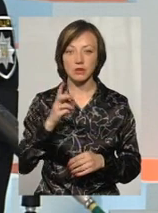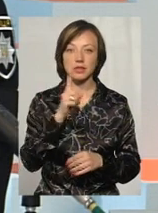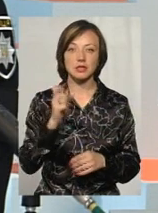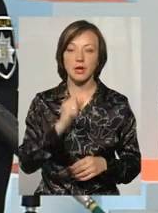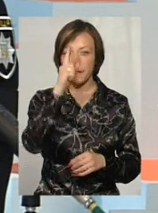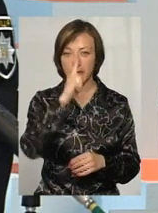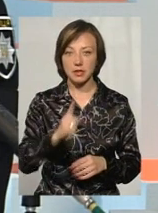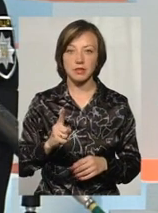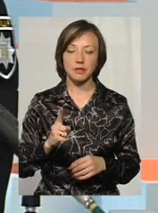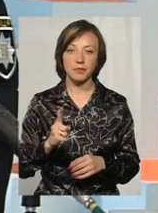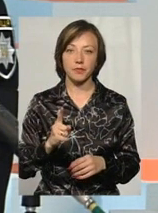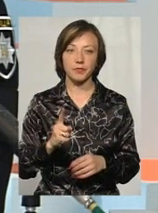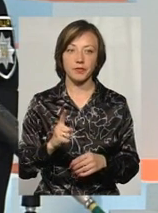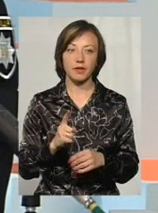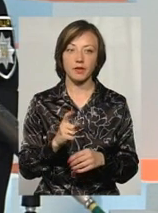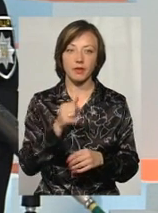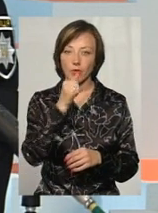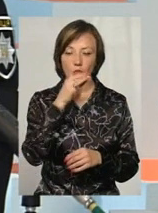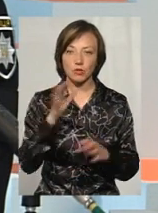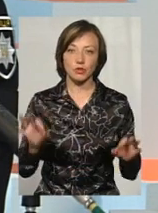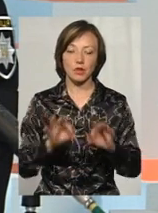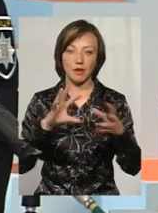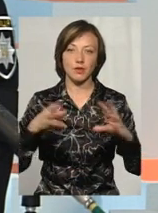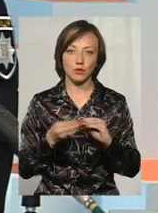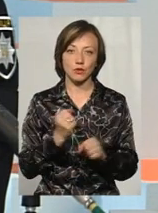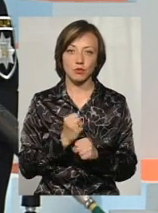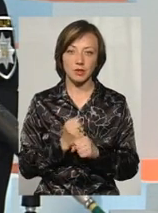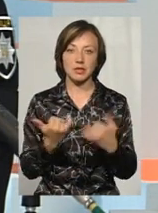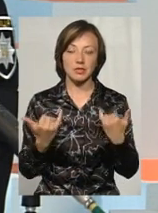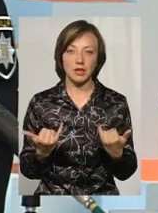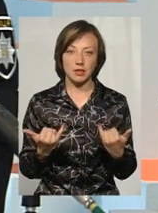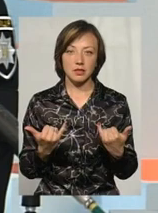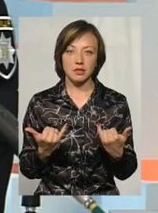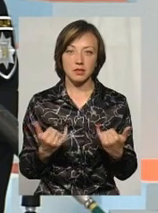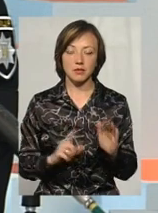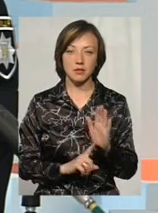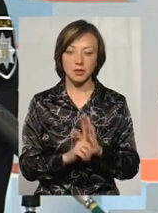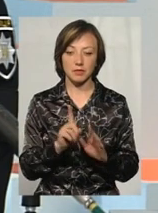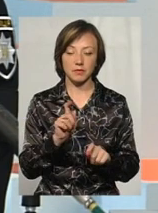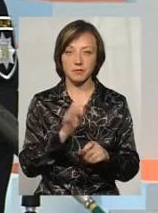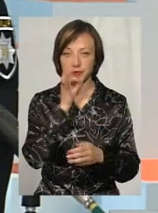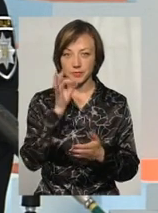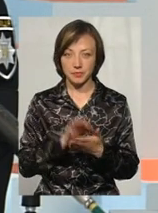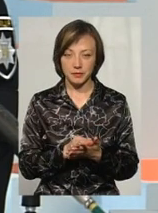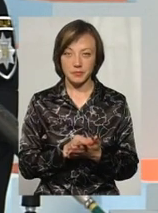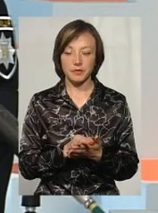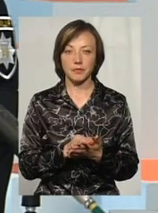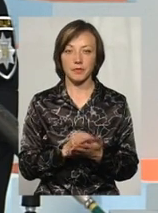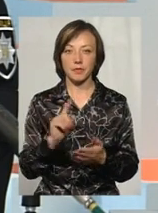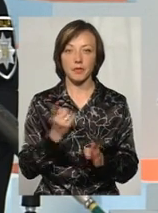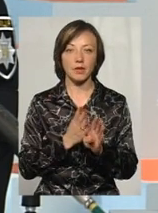один місяць не можна було зробити ніяких висновків. Тому зараз ми взяли під свою відповідальність, перш за